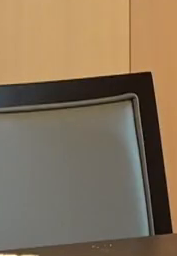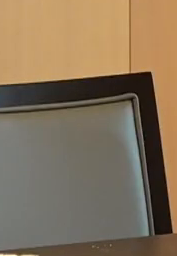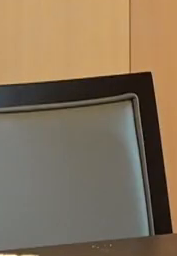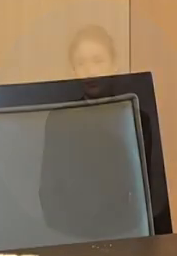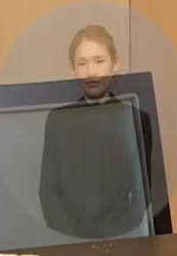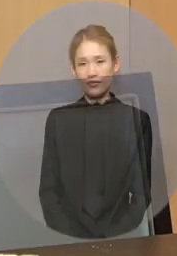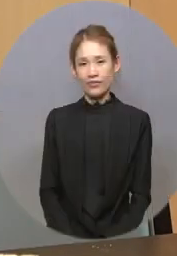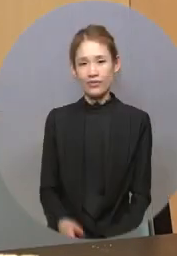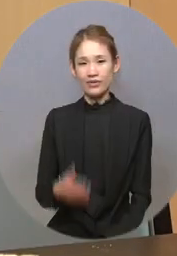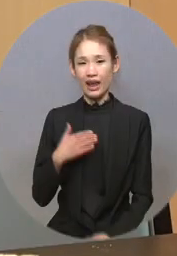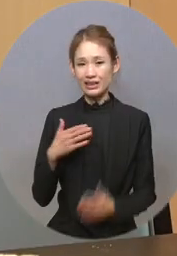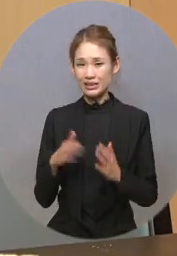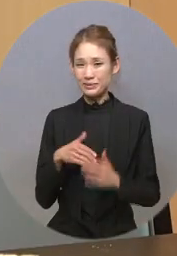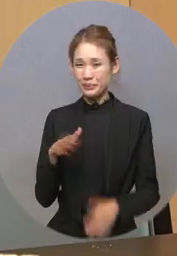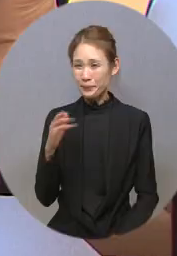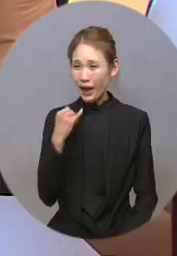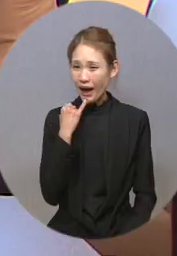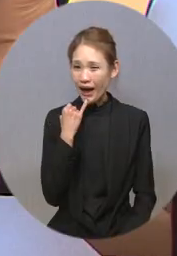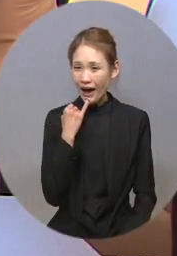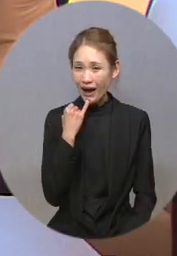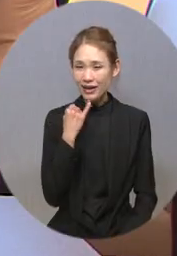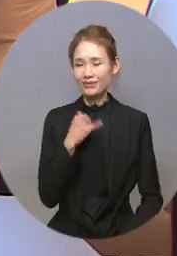오빠 지금 가도 되니?